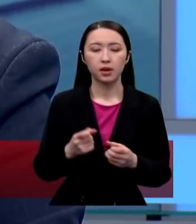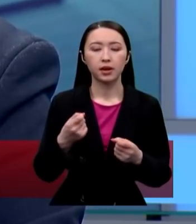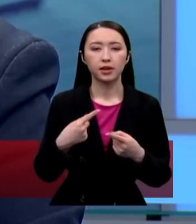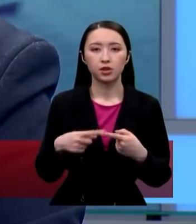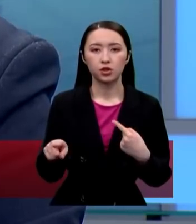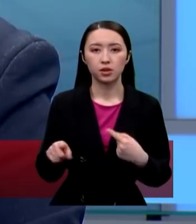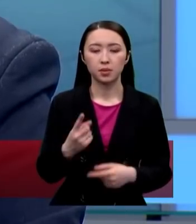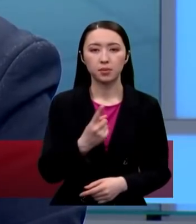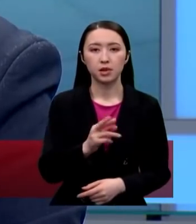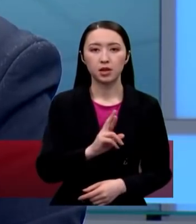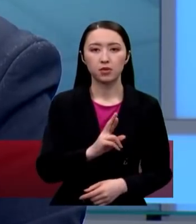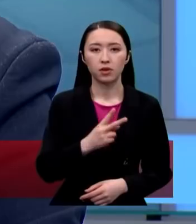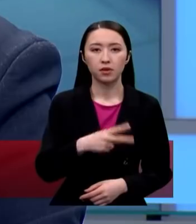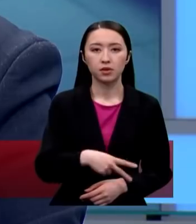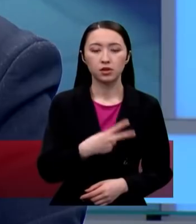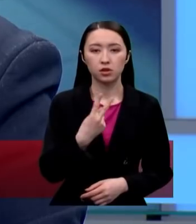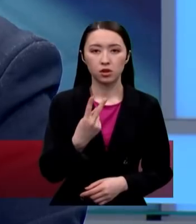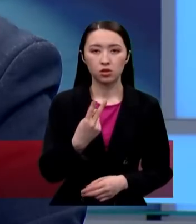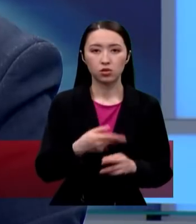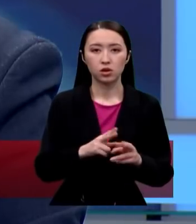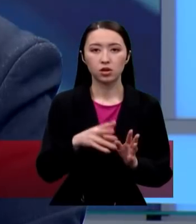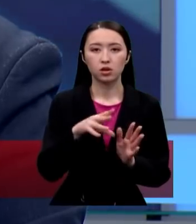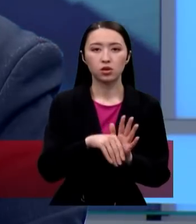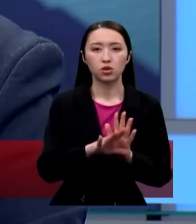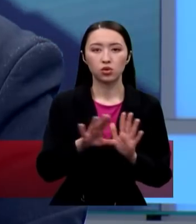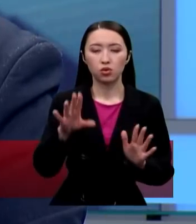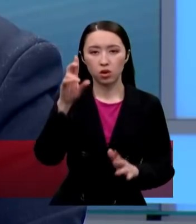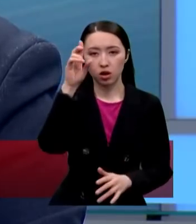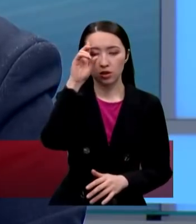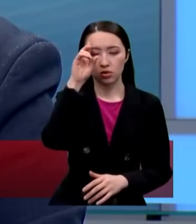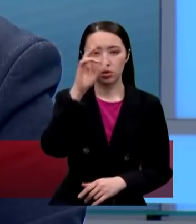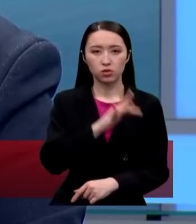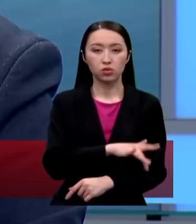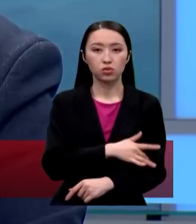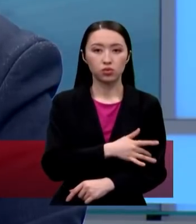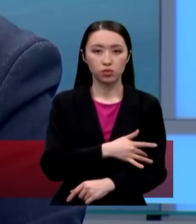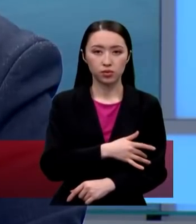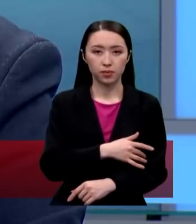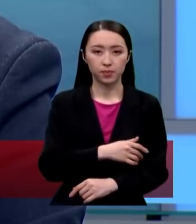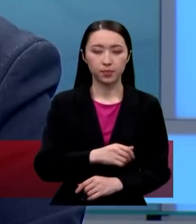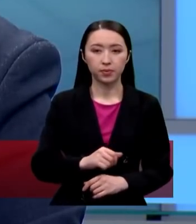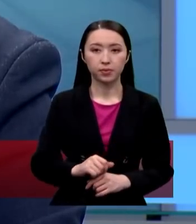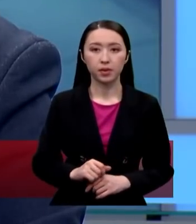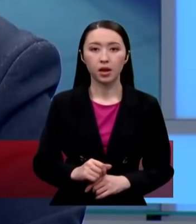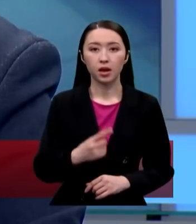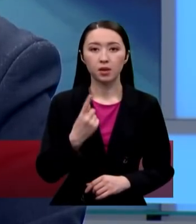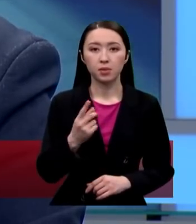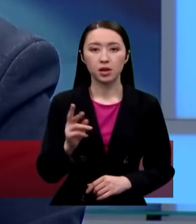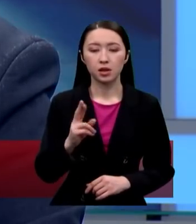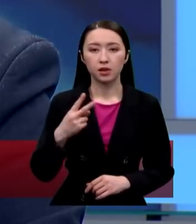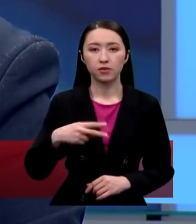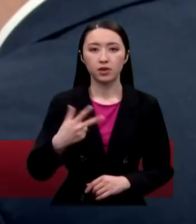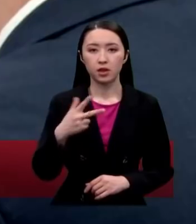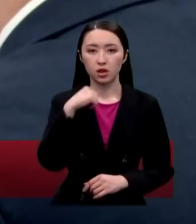есть с 1 января 2022 в эту категорию подпадают только государственные служащие. С 1 января 2023